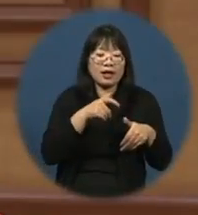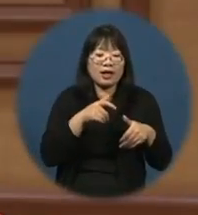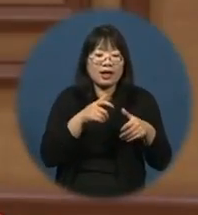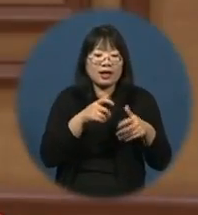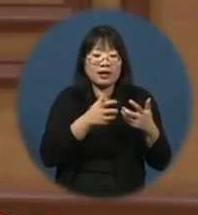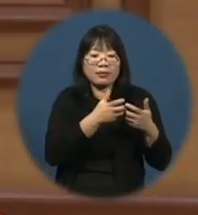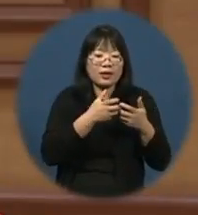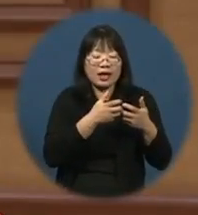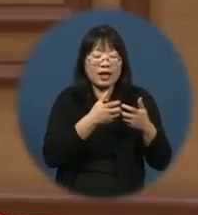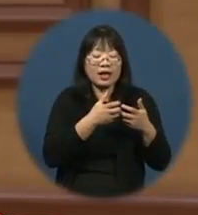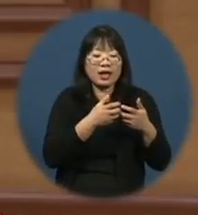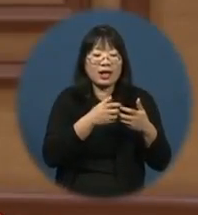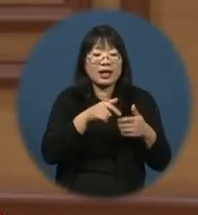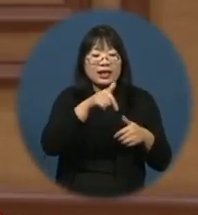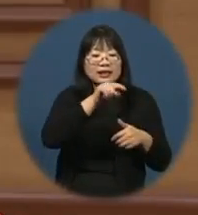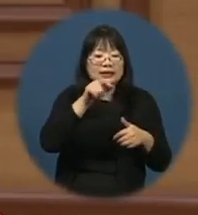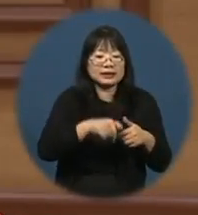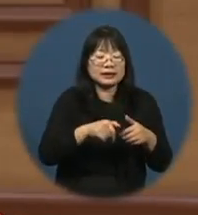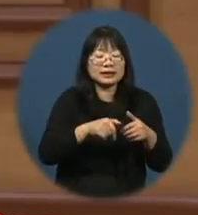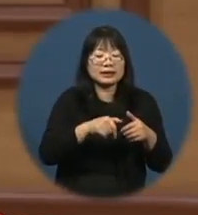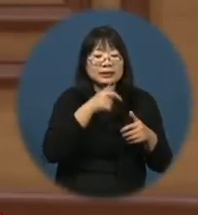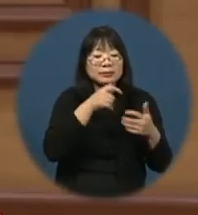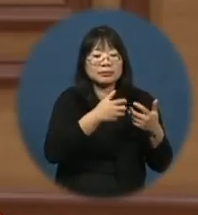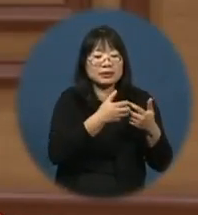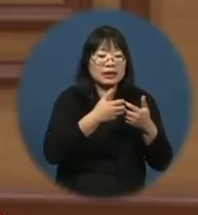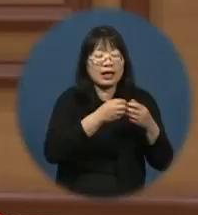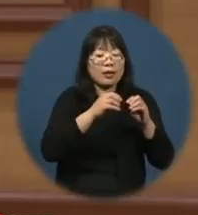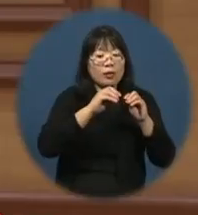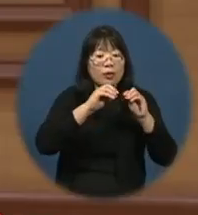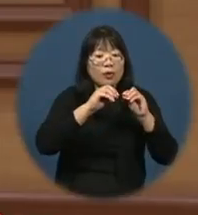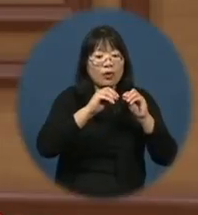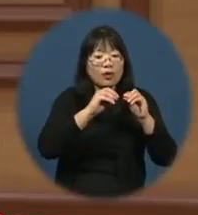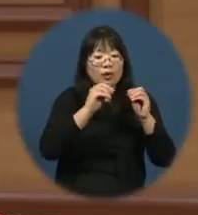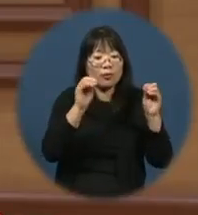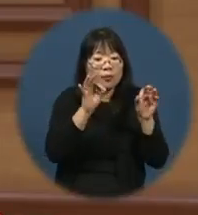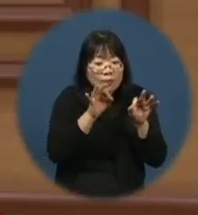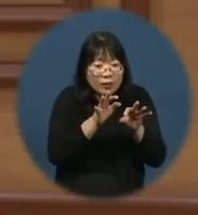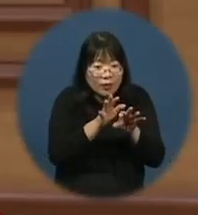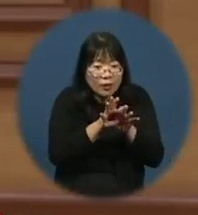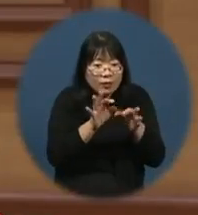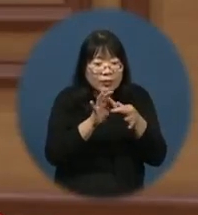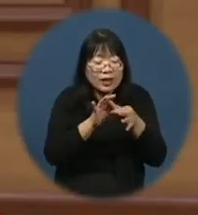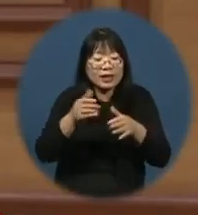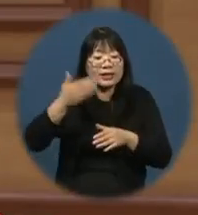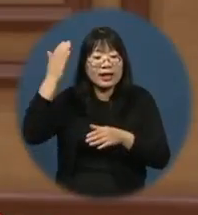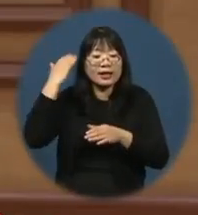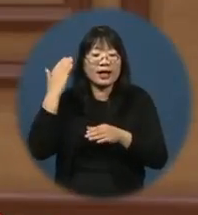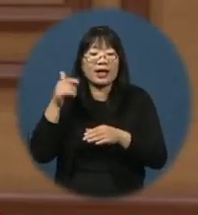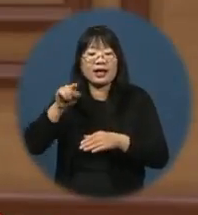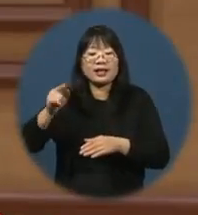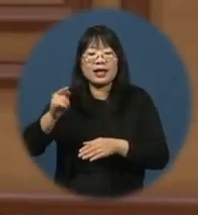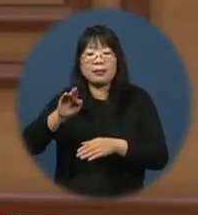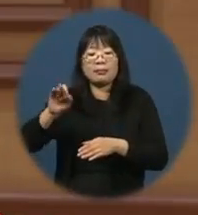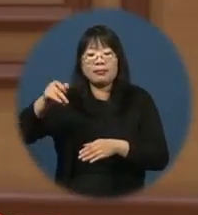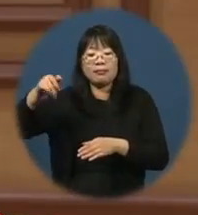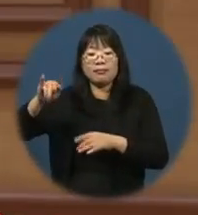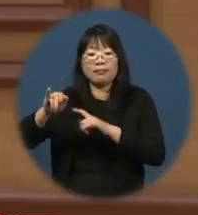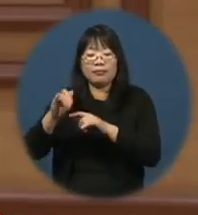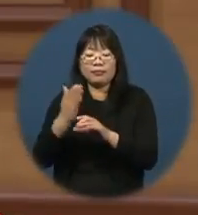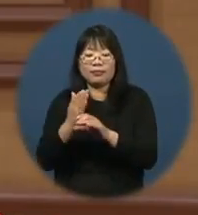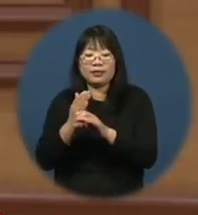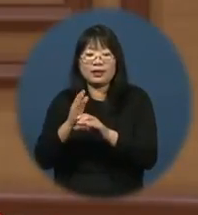있는 그 빙하들이 녹아 내림으로써 예. 예전 그 간빙기에는 심지어는